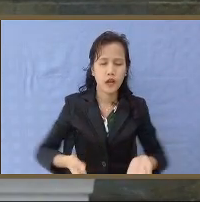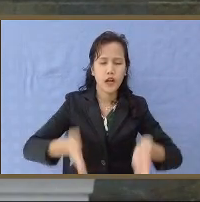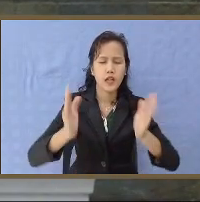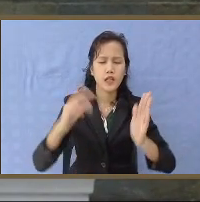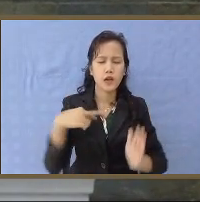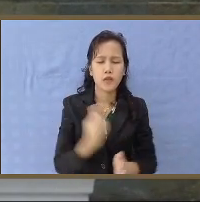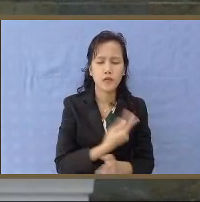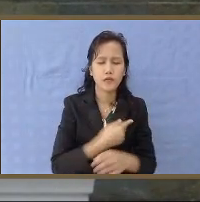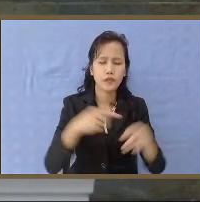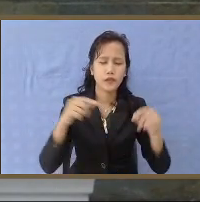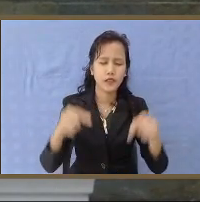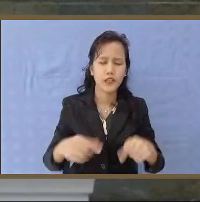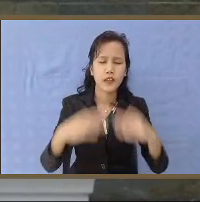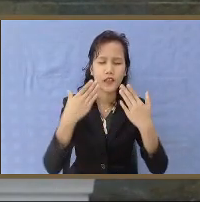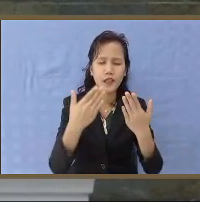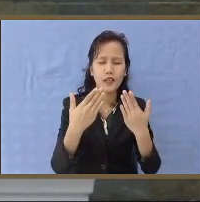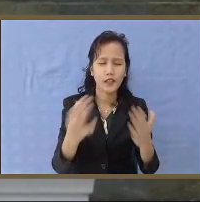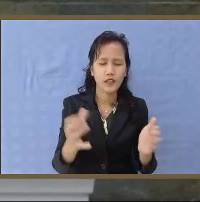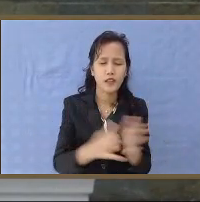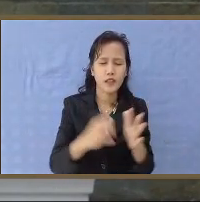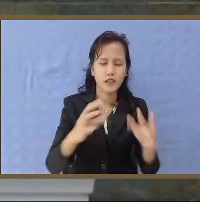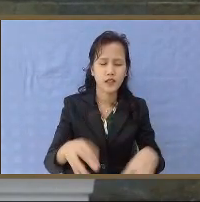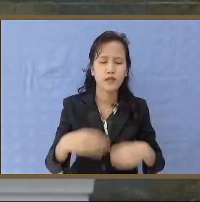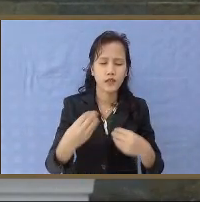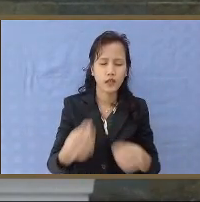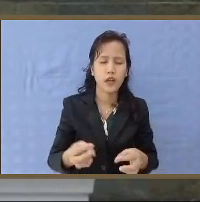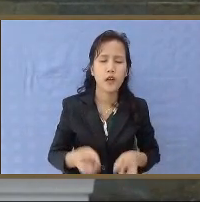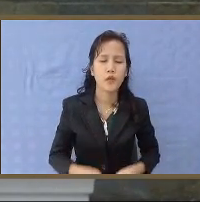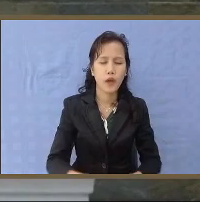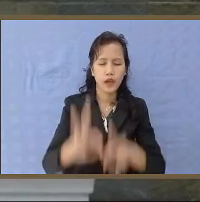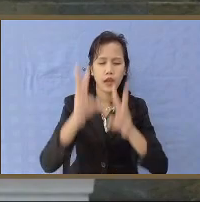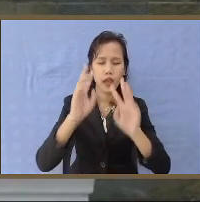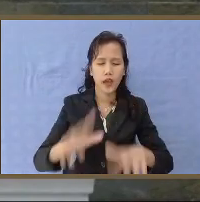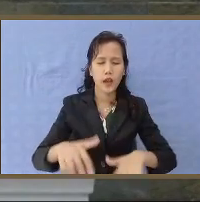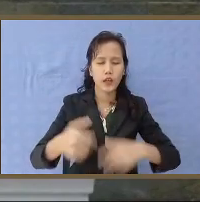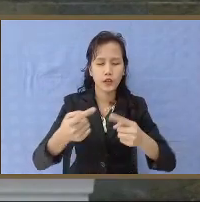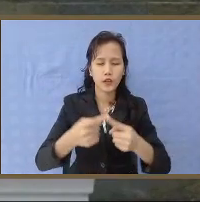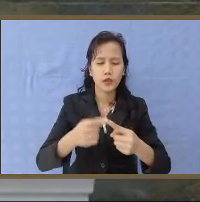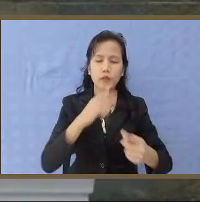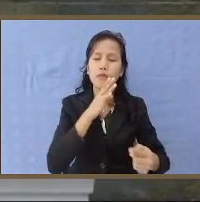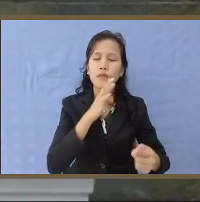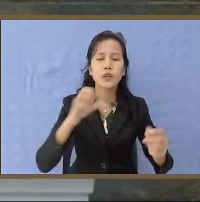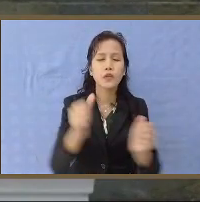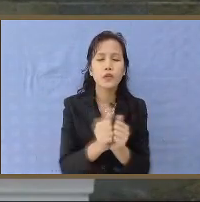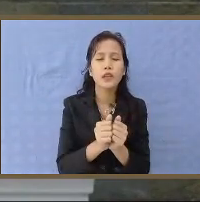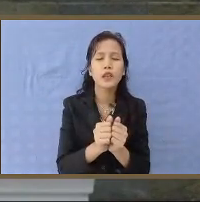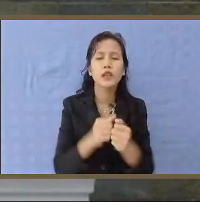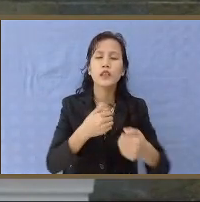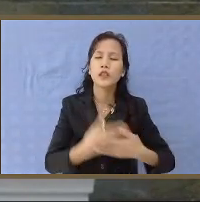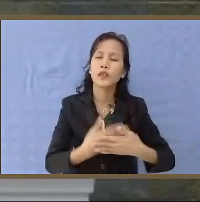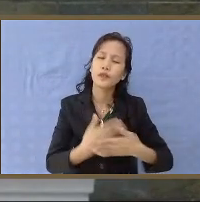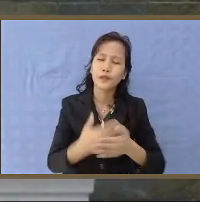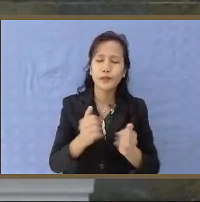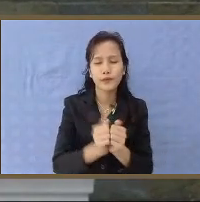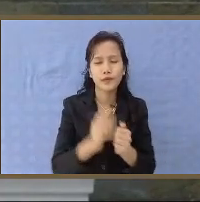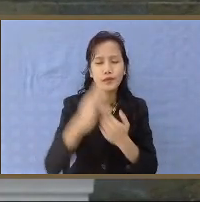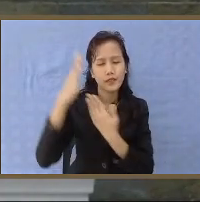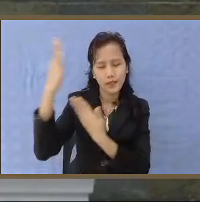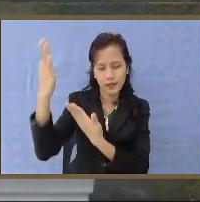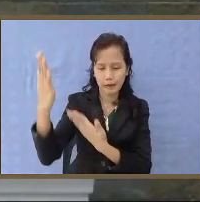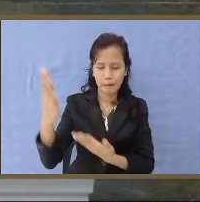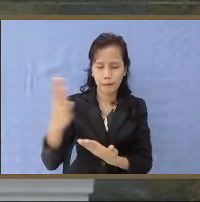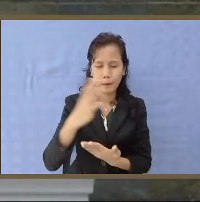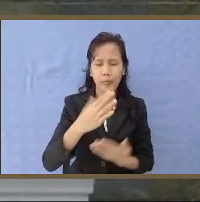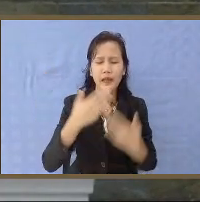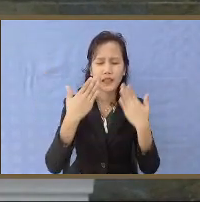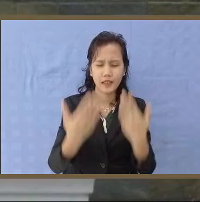Salamat na meron kayo pong paraan kung paano kami ilalapit po sa inyo. Salamat, Panginoon, na hindi po namin nakikita na ang